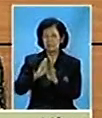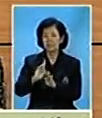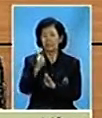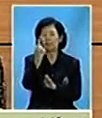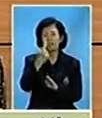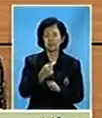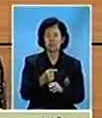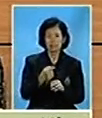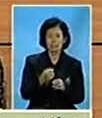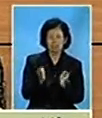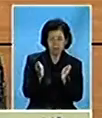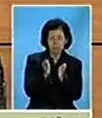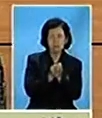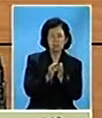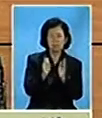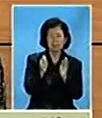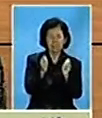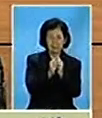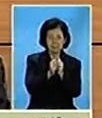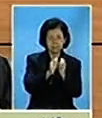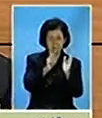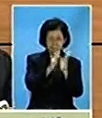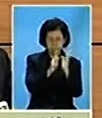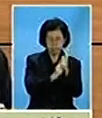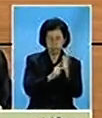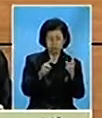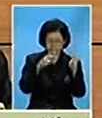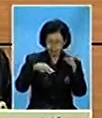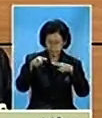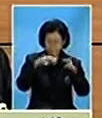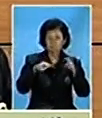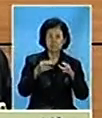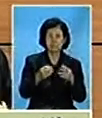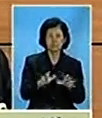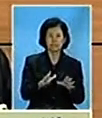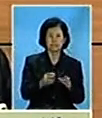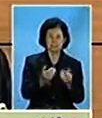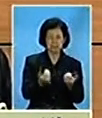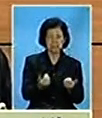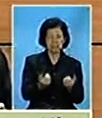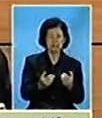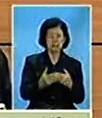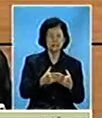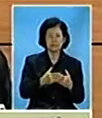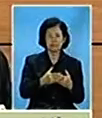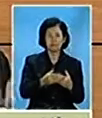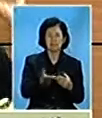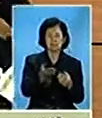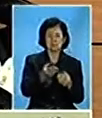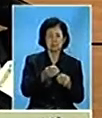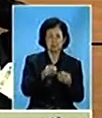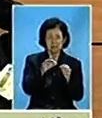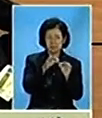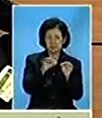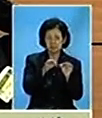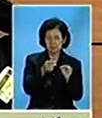ประกอบการพิจารณากฎหมายฉบับนี้นะครับเพื่อประกอบการพิจารณาเพราะฉะนั้นผมก็ในส่วนนี้เนี่ยผมไม่ติดใจเนื่องจากตัวชื่อร่างพระบัญญัติเนี่ย